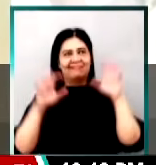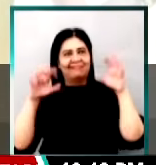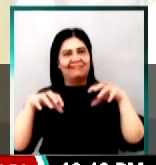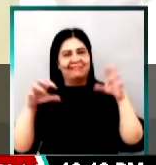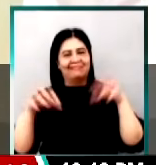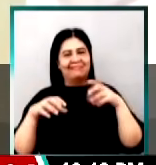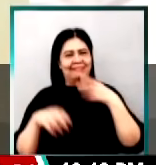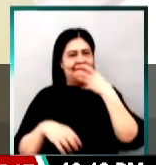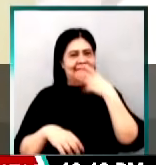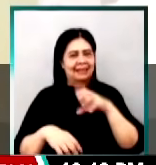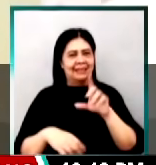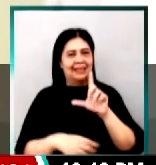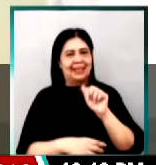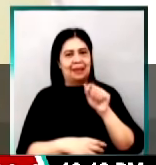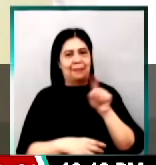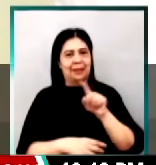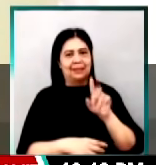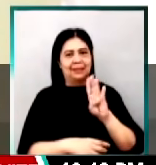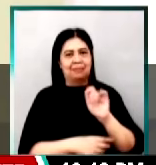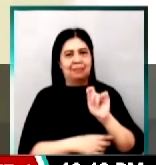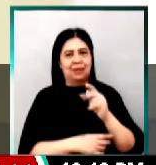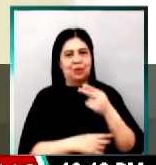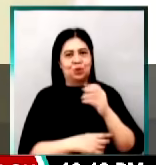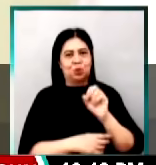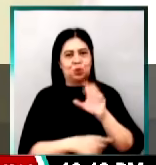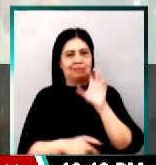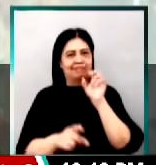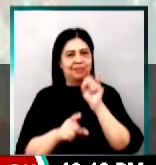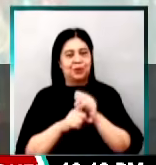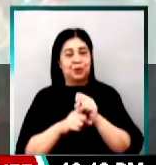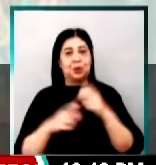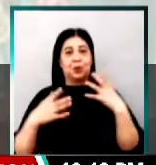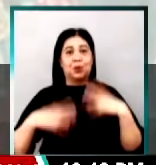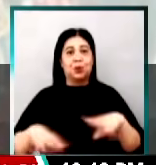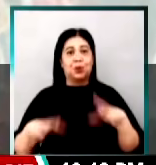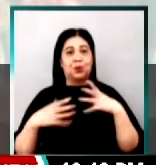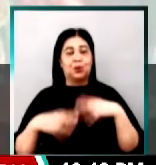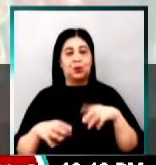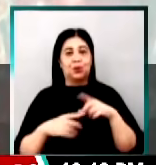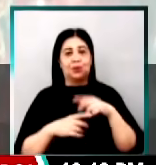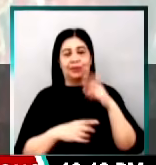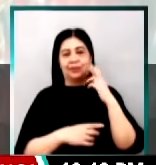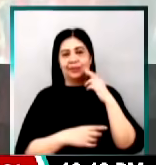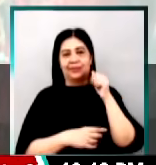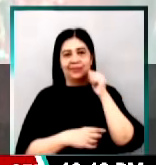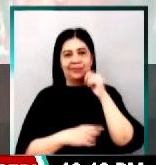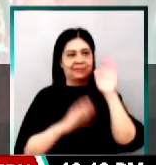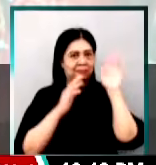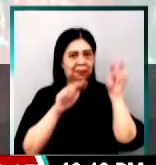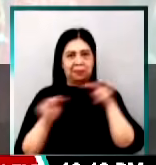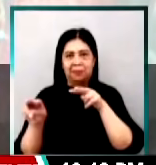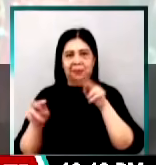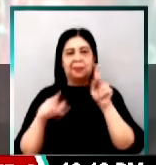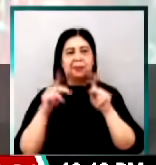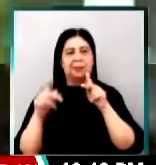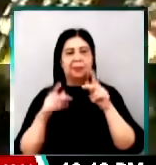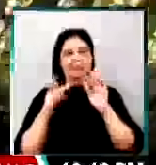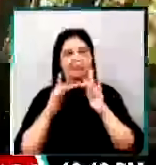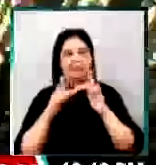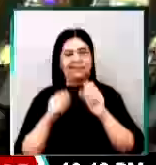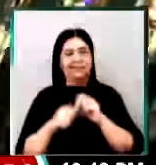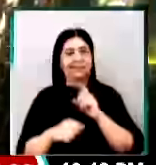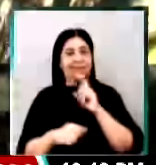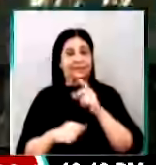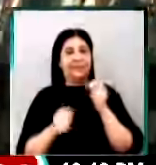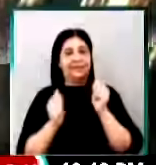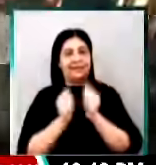na La Paz Batchoy, nakuha ng costume ni Anne Roxelle Palmares ang atensyon ng netizens. Sa katunayan, kasama siya sa